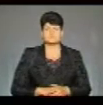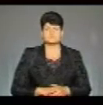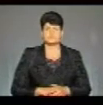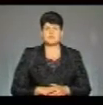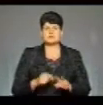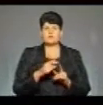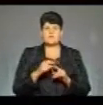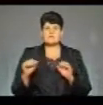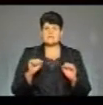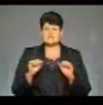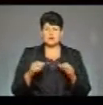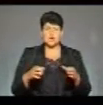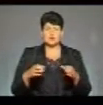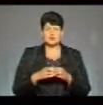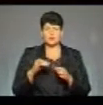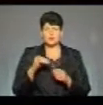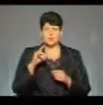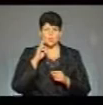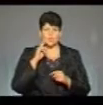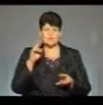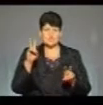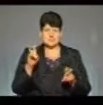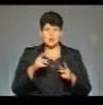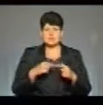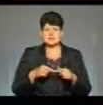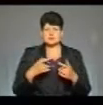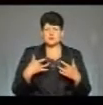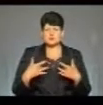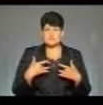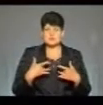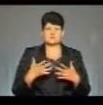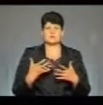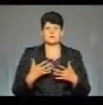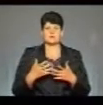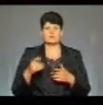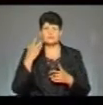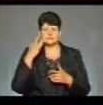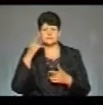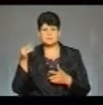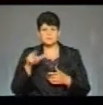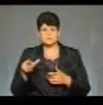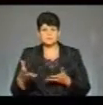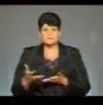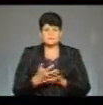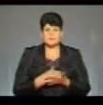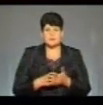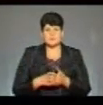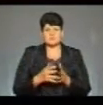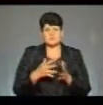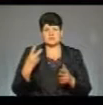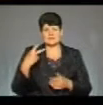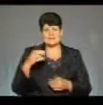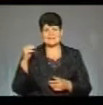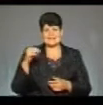За словами керівника колективу «Юність», на організацію концерту українська діаспора у Сполучених Штатах Америки зібрала понад 20